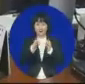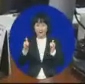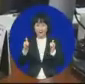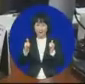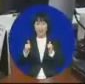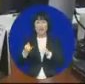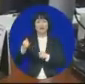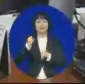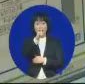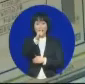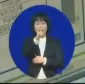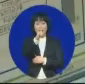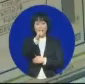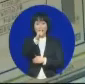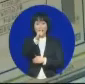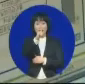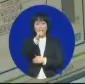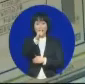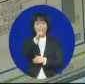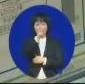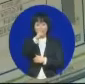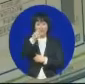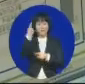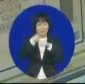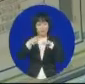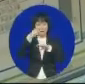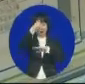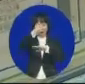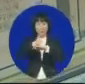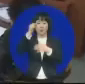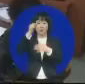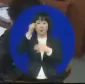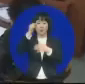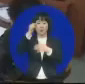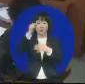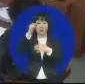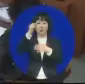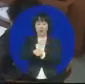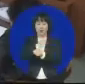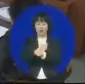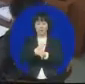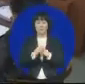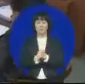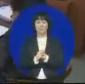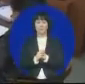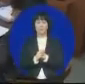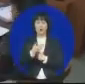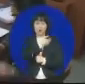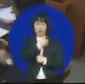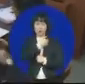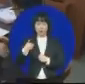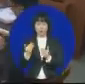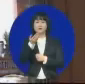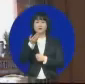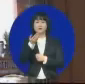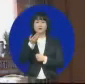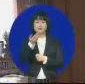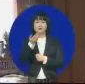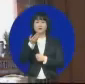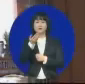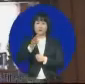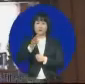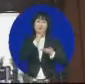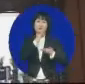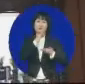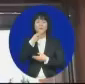경쟁력과 성장가능성 금융 상태 등을 심사의 혜 중 지원대상을 설정합니다 충분한 성장 잠재력을 갖추고 도